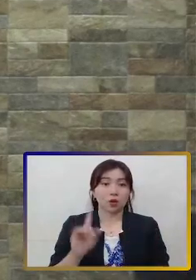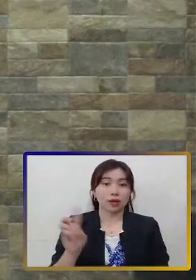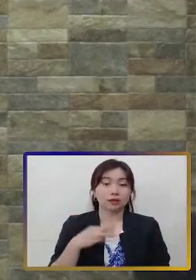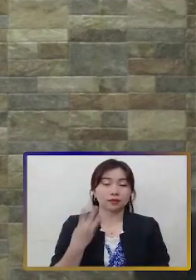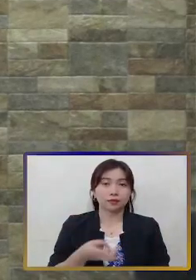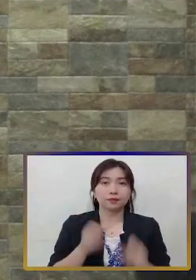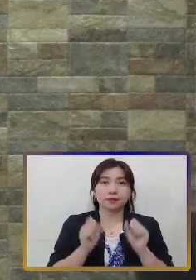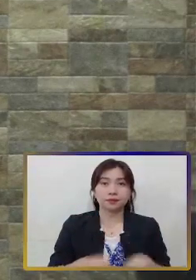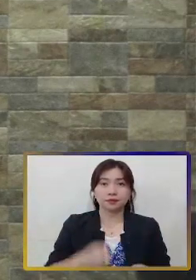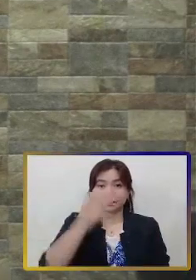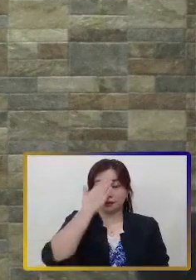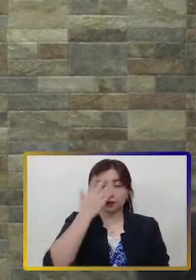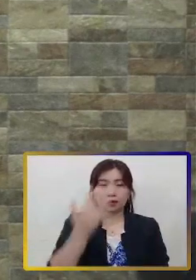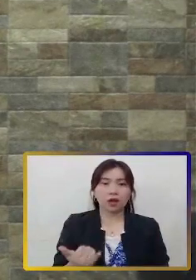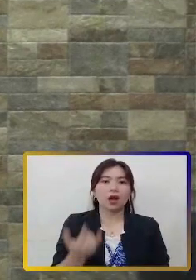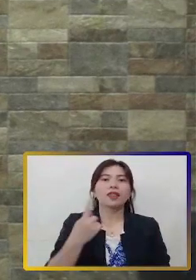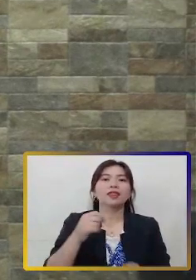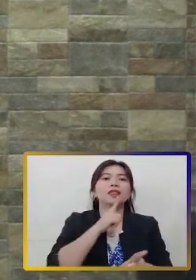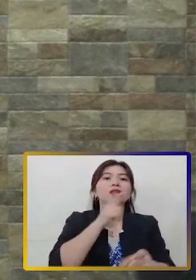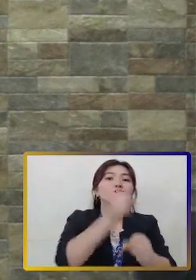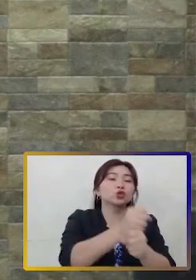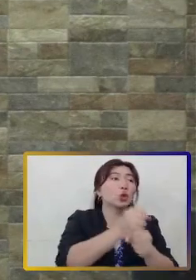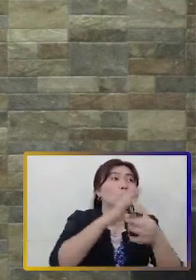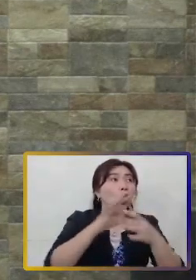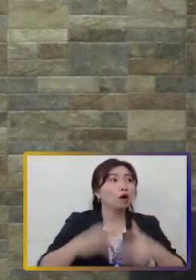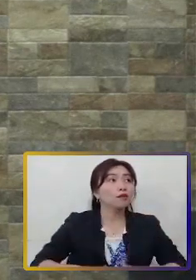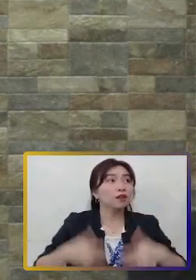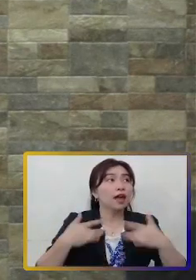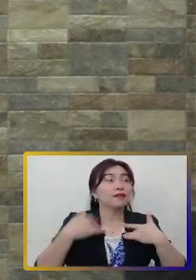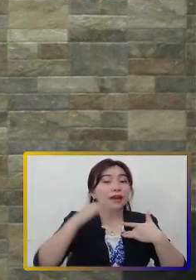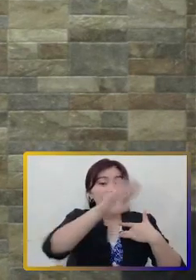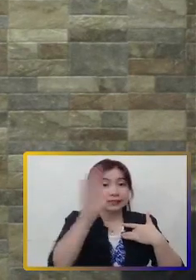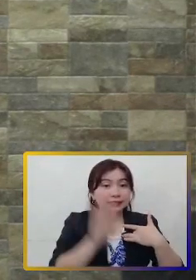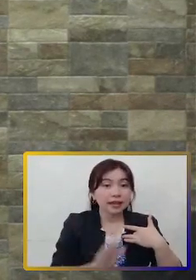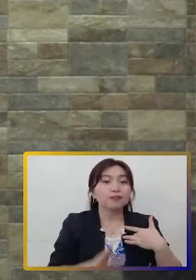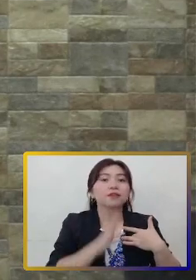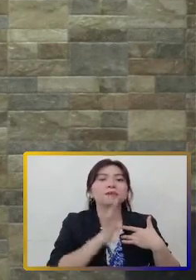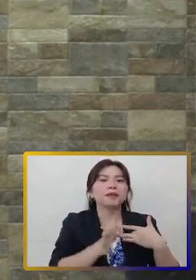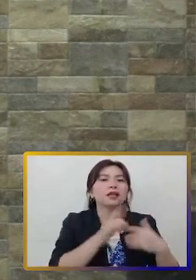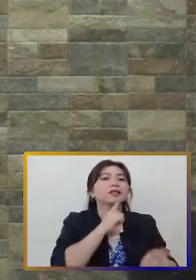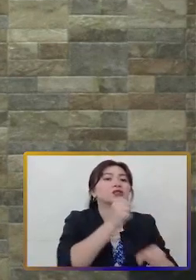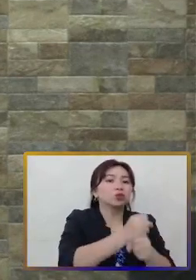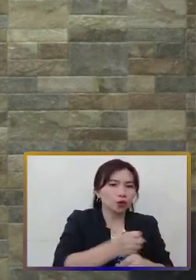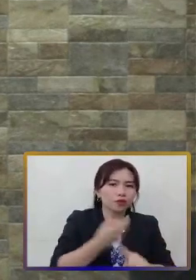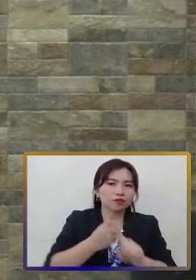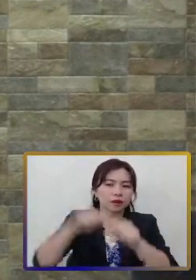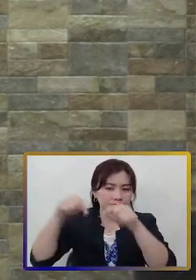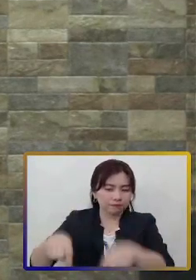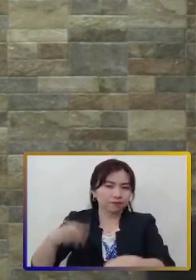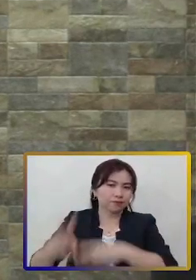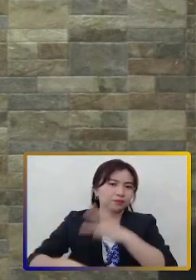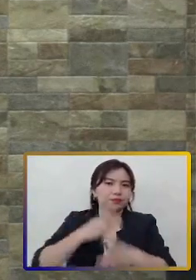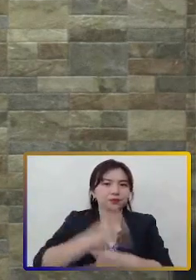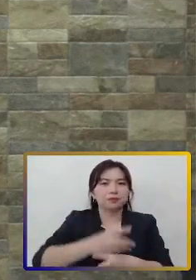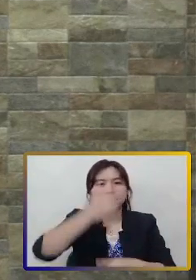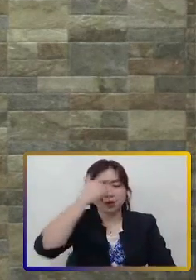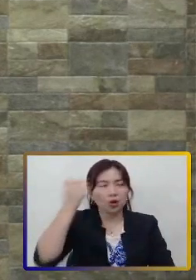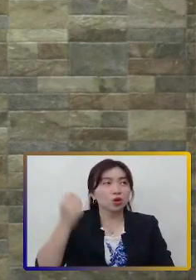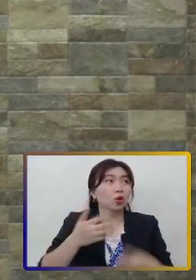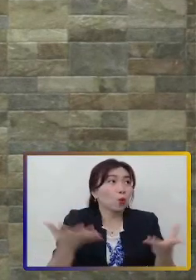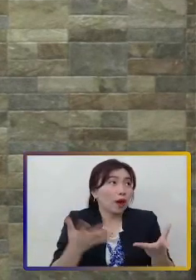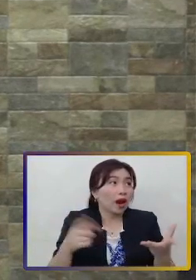natin that the assurance of life will never be guaranteed in this world for where we are living